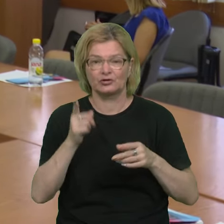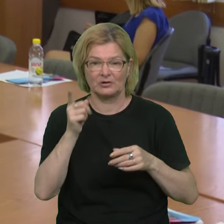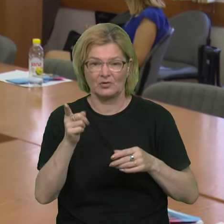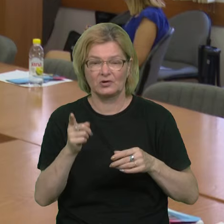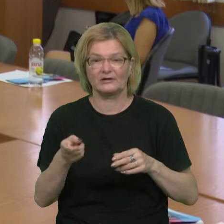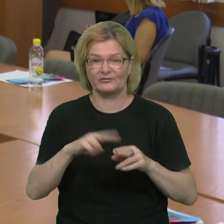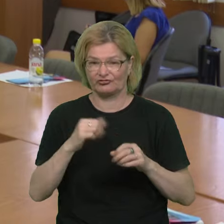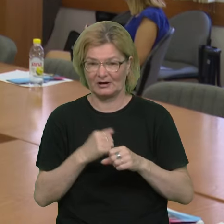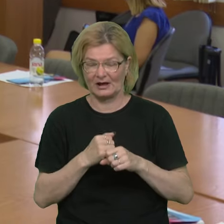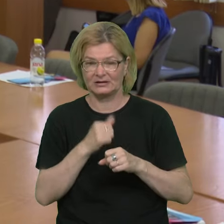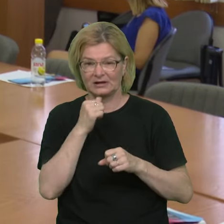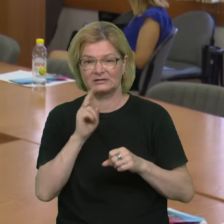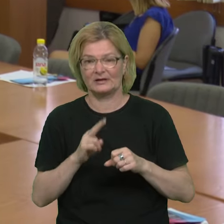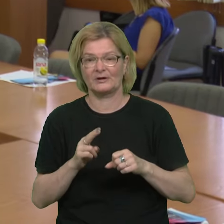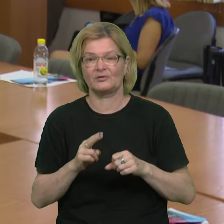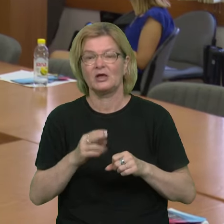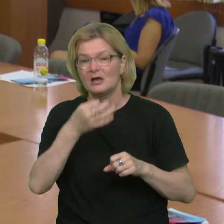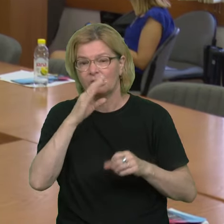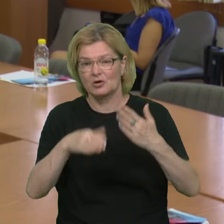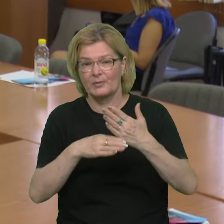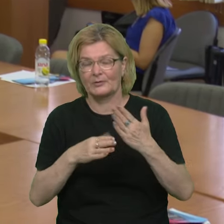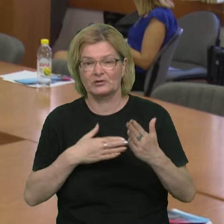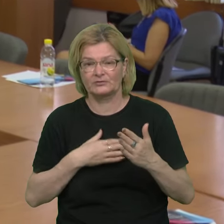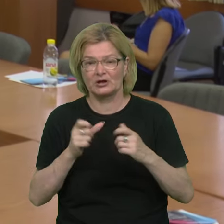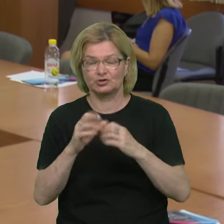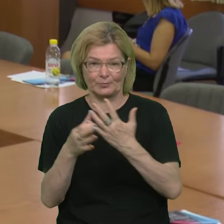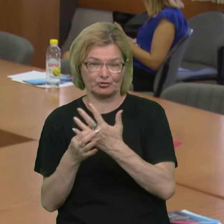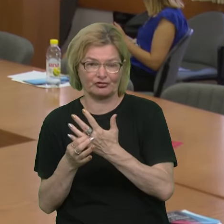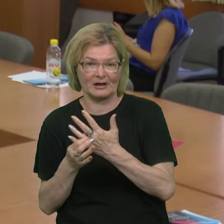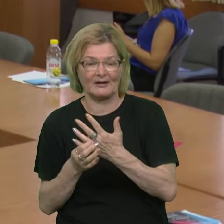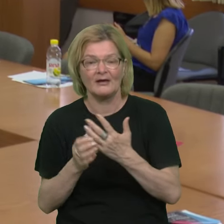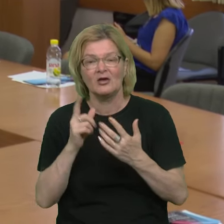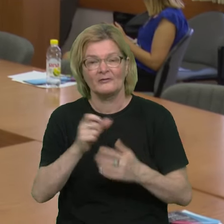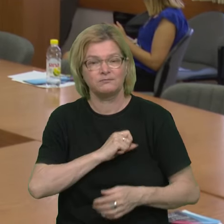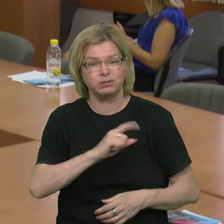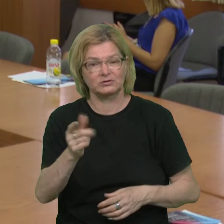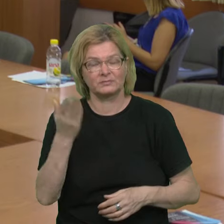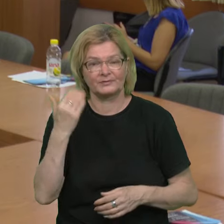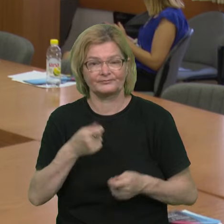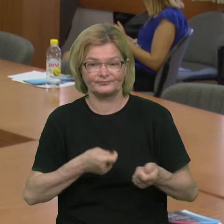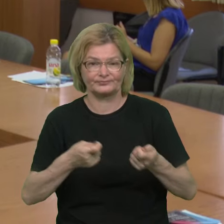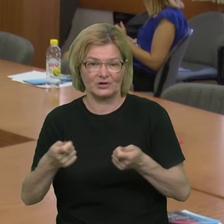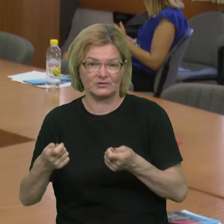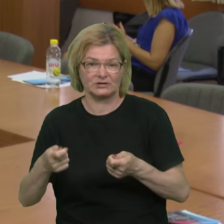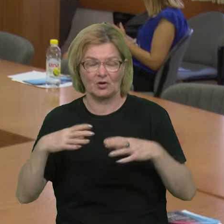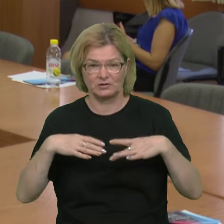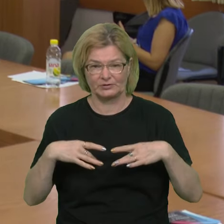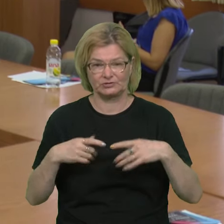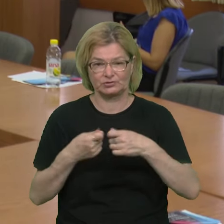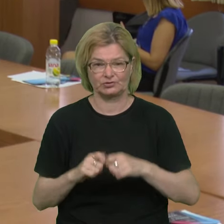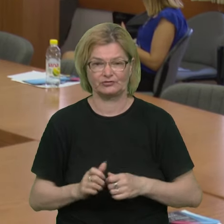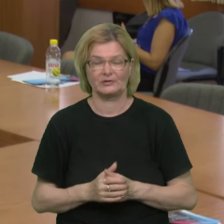njima omogućili da one više rade i zapravo bi one dobile i bolju potporu od svojih supružnika. I ti biznisi bi puno bolje